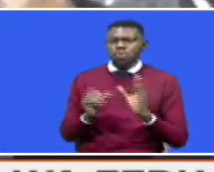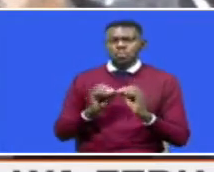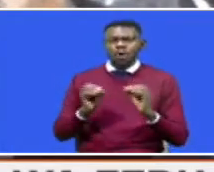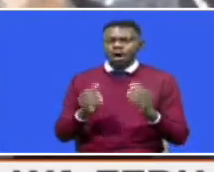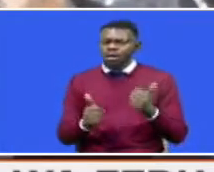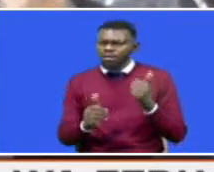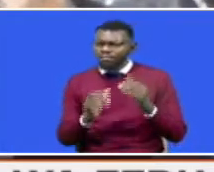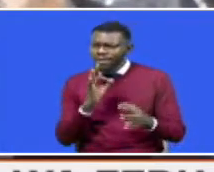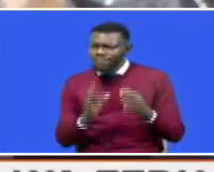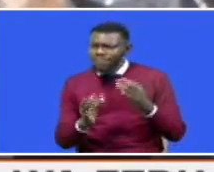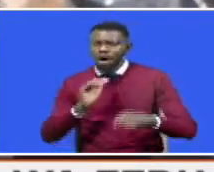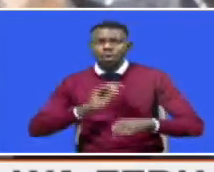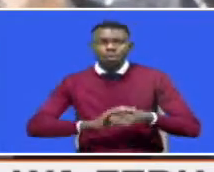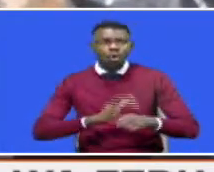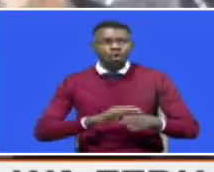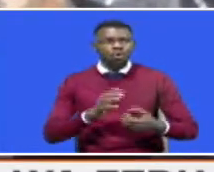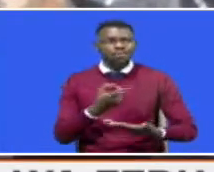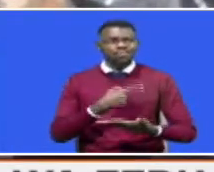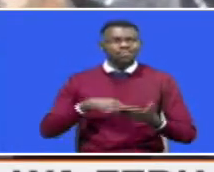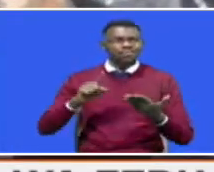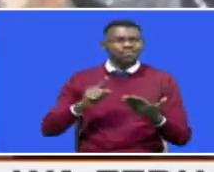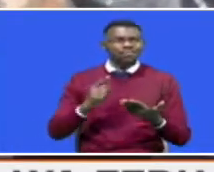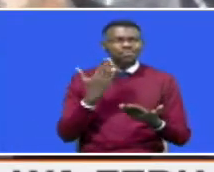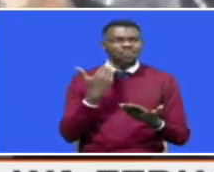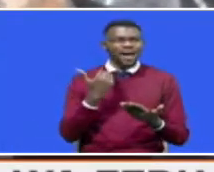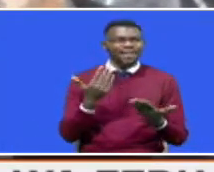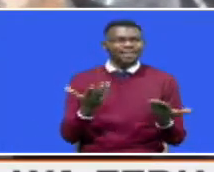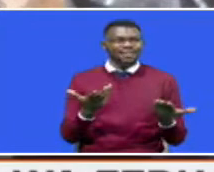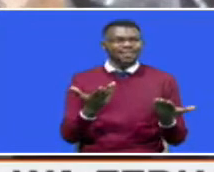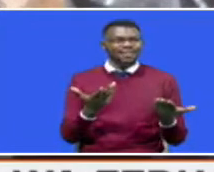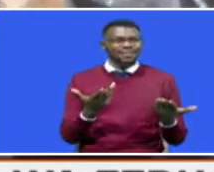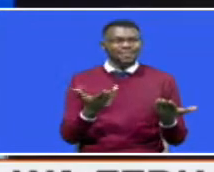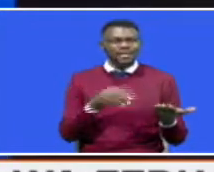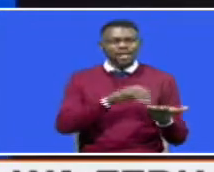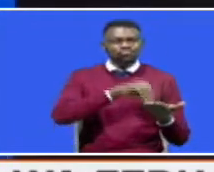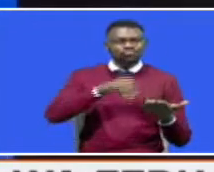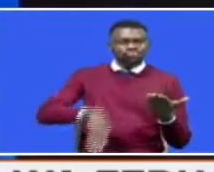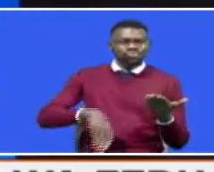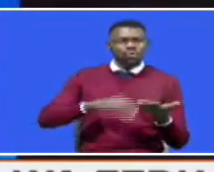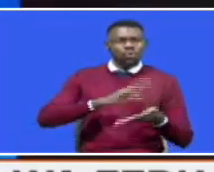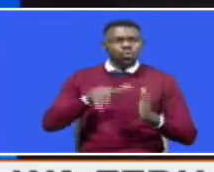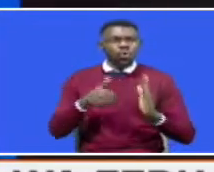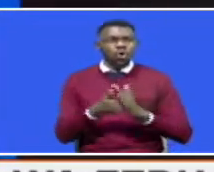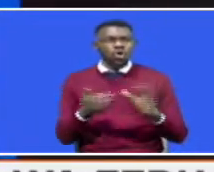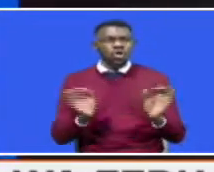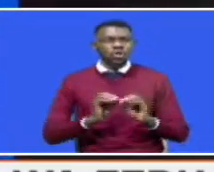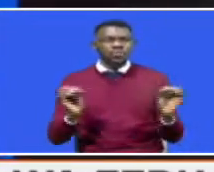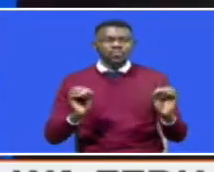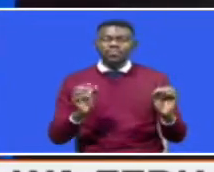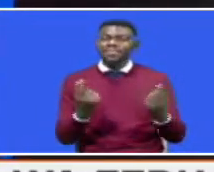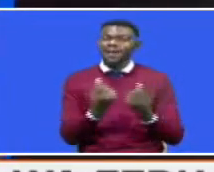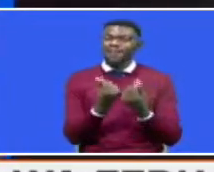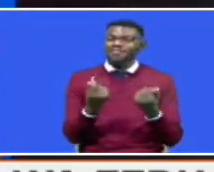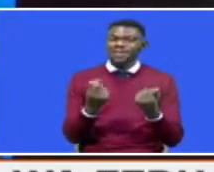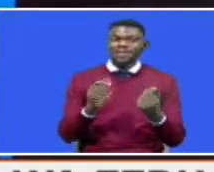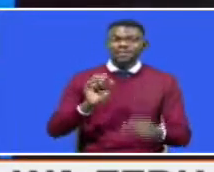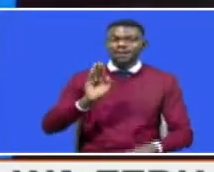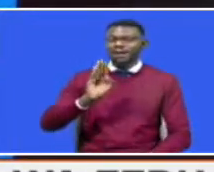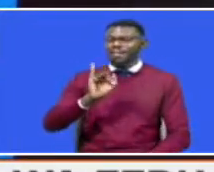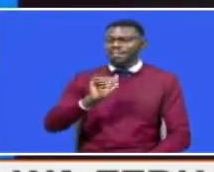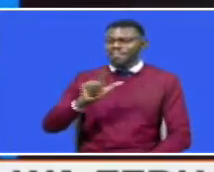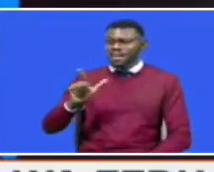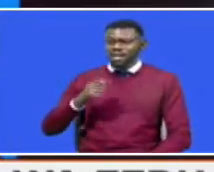pass, because don't throw away the baby with the bathwater. Kama hii maneno ya finance bill, we will not mislead